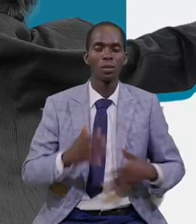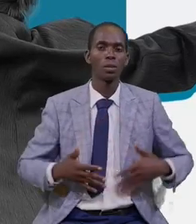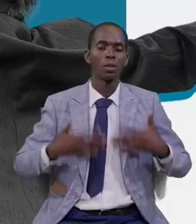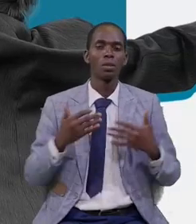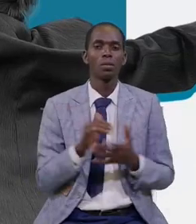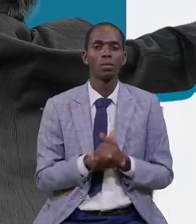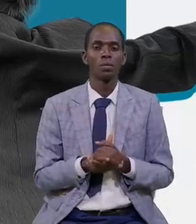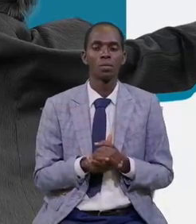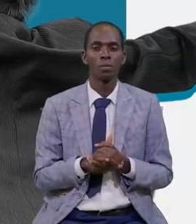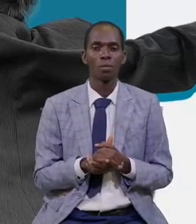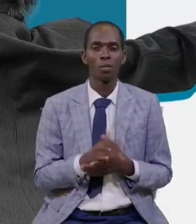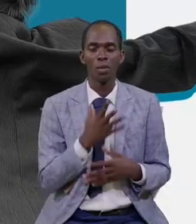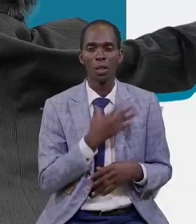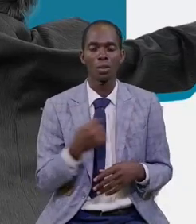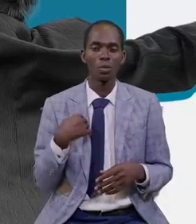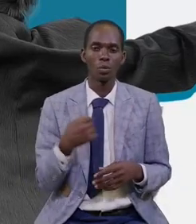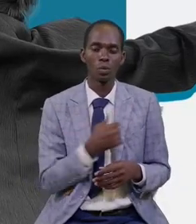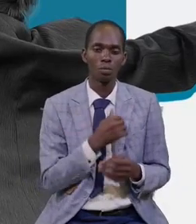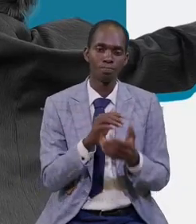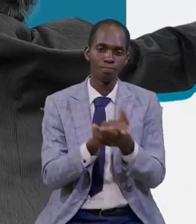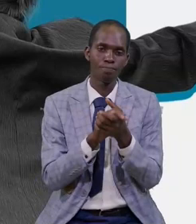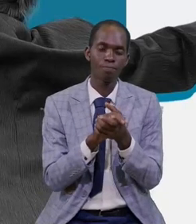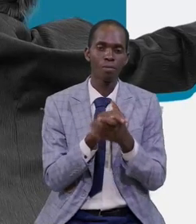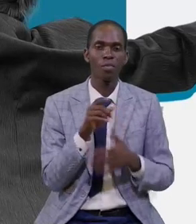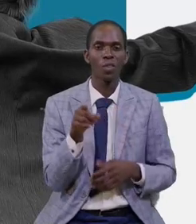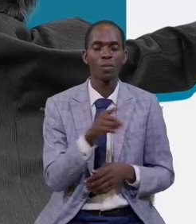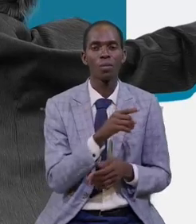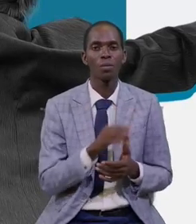prise et n F itons pour